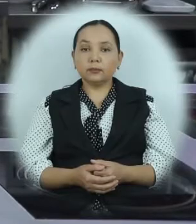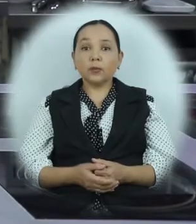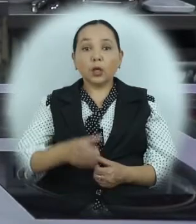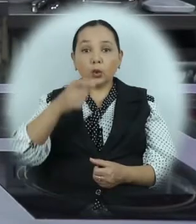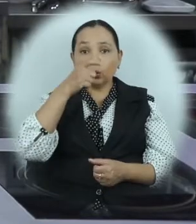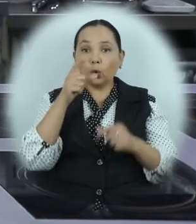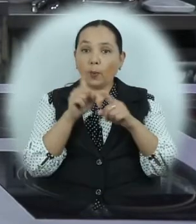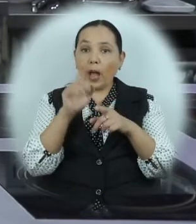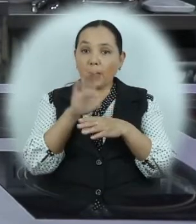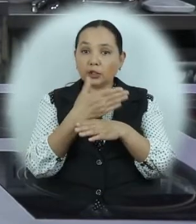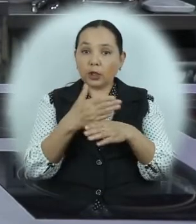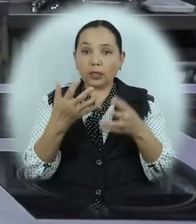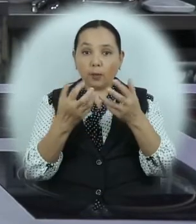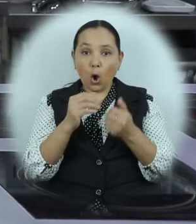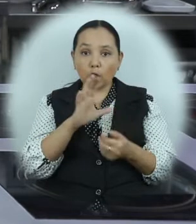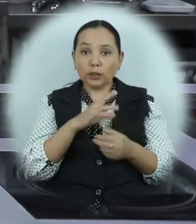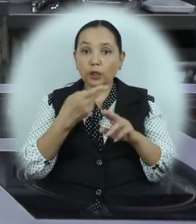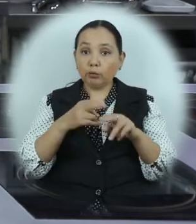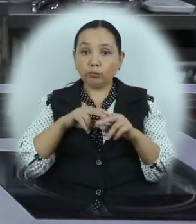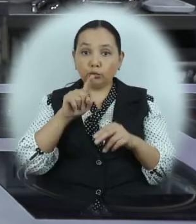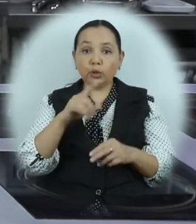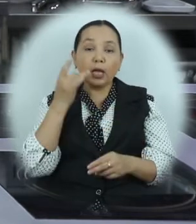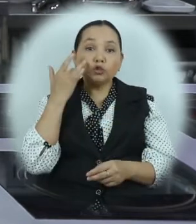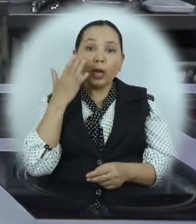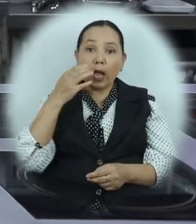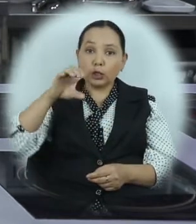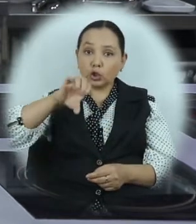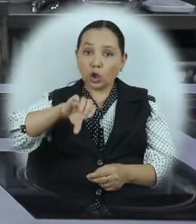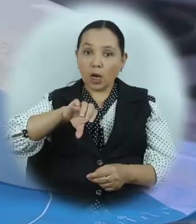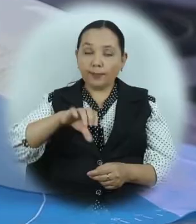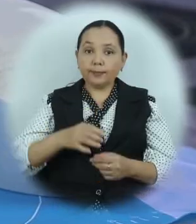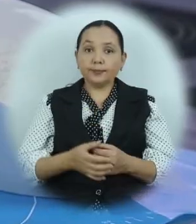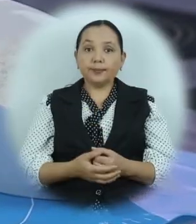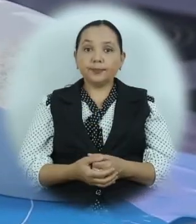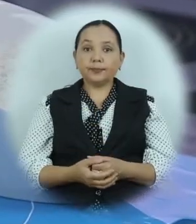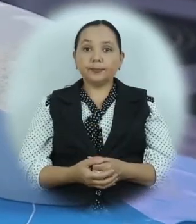Tuxumni ham ajratib oldik. Bunga shakarni solib,